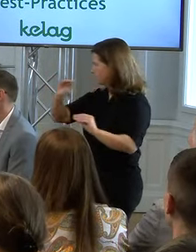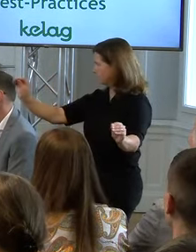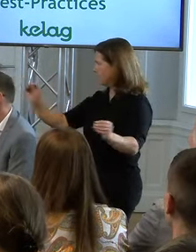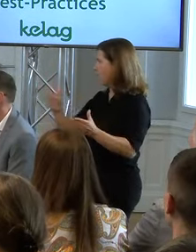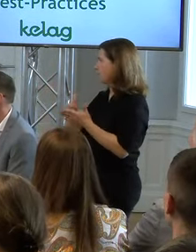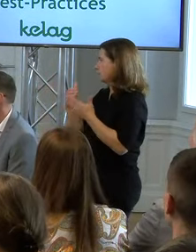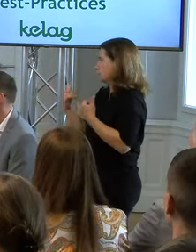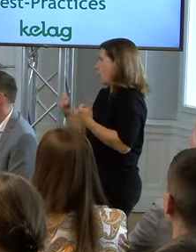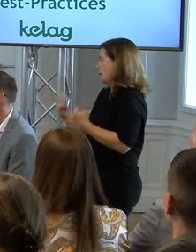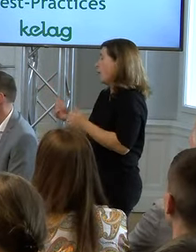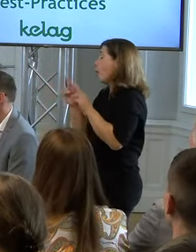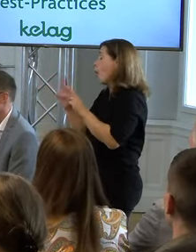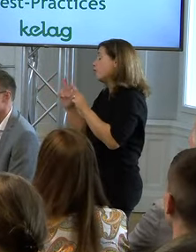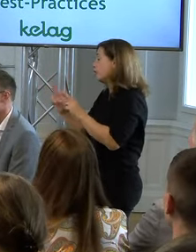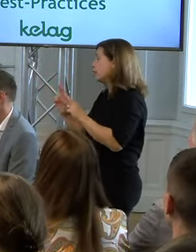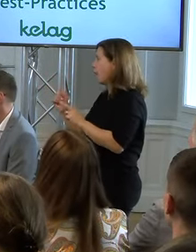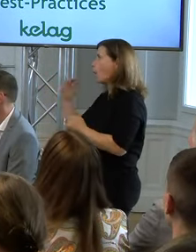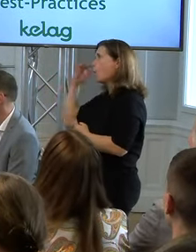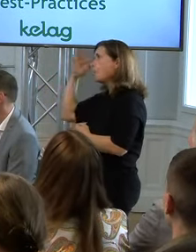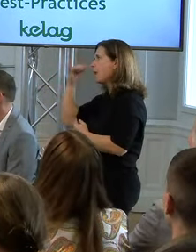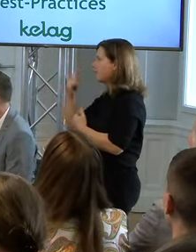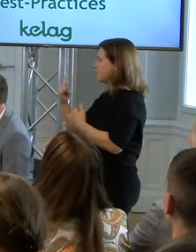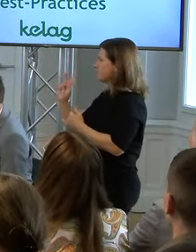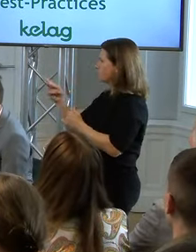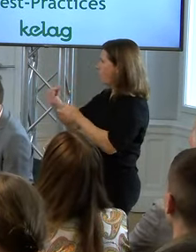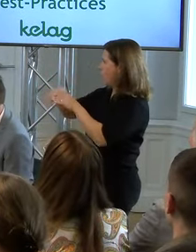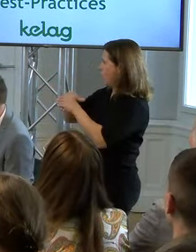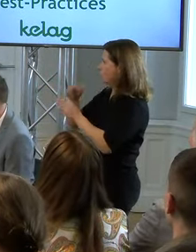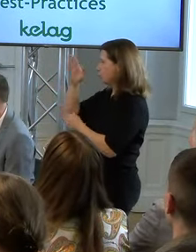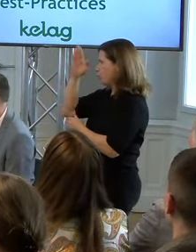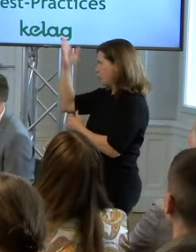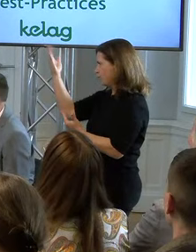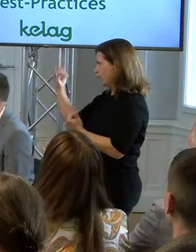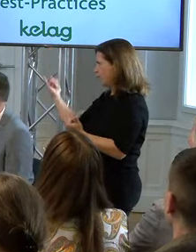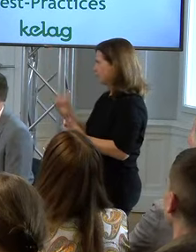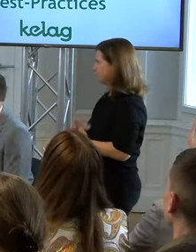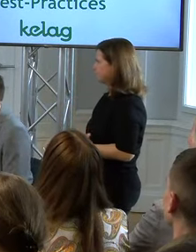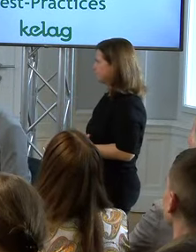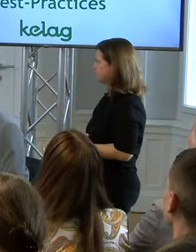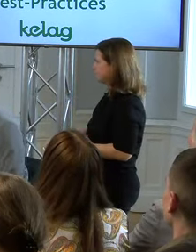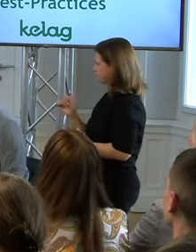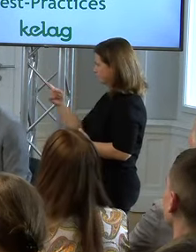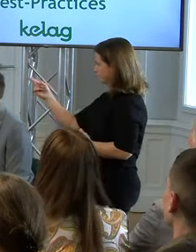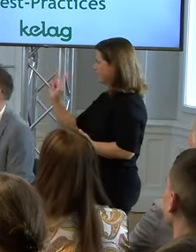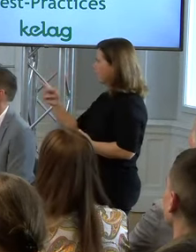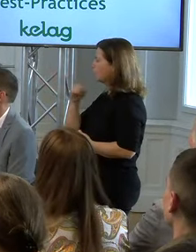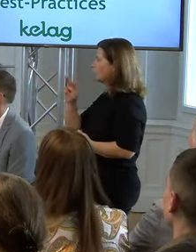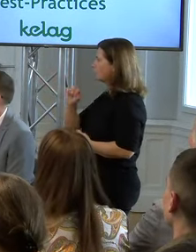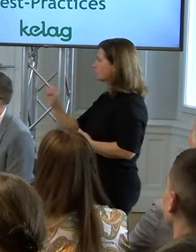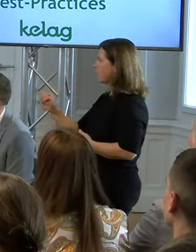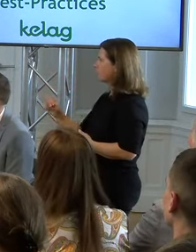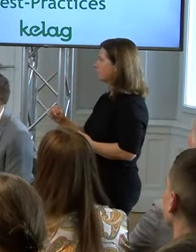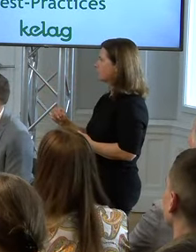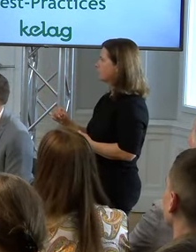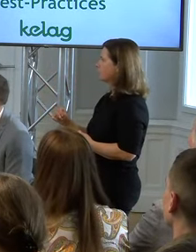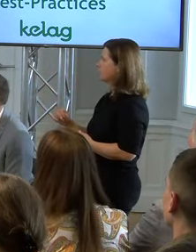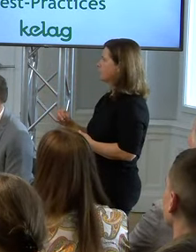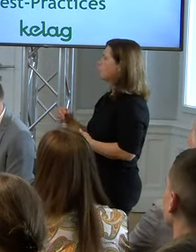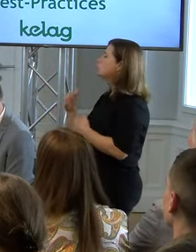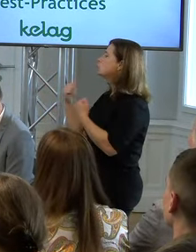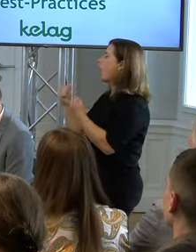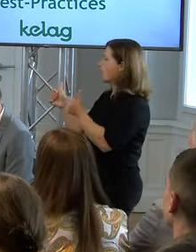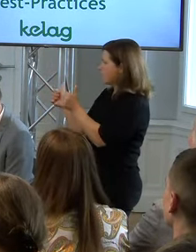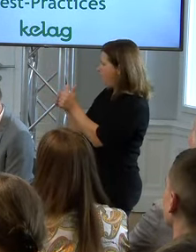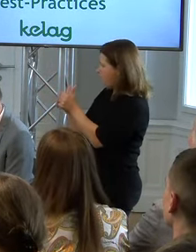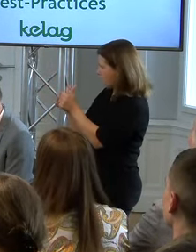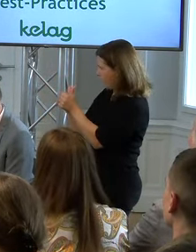heute hoffentlich auch Gedanken machen, wie sie das künftig in ihren Unternehmen umsetzen? Ja, ich kann nur sagen, holt euch einen starken Partner